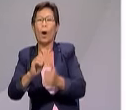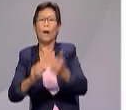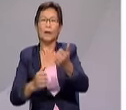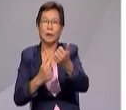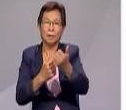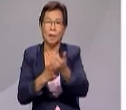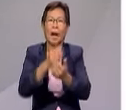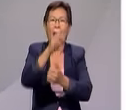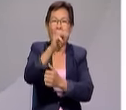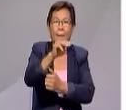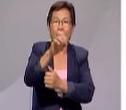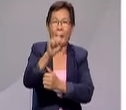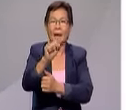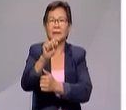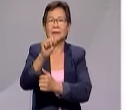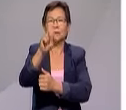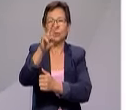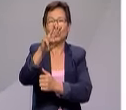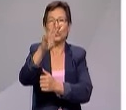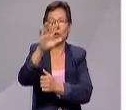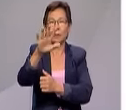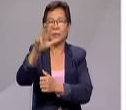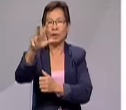Malaysian Standard MS